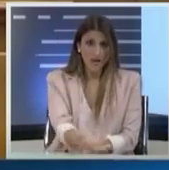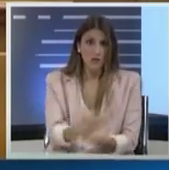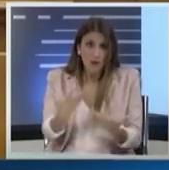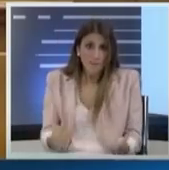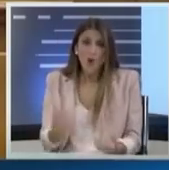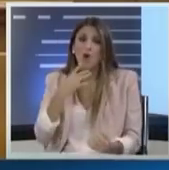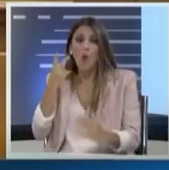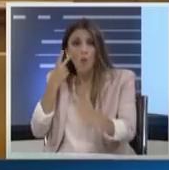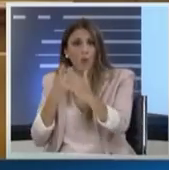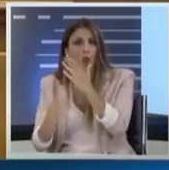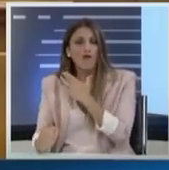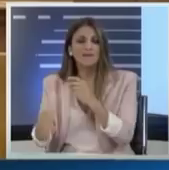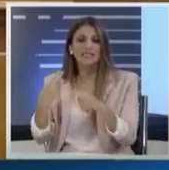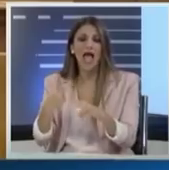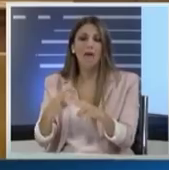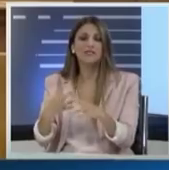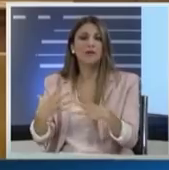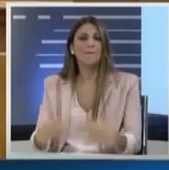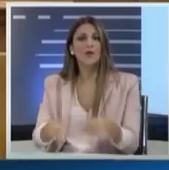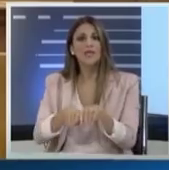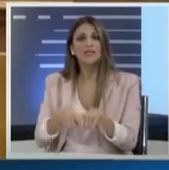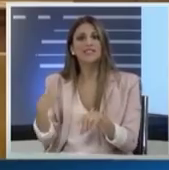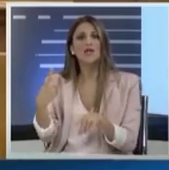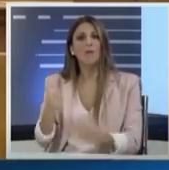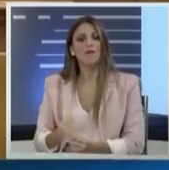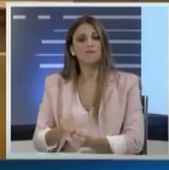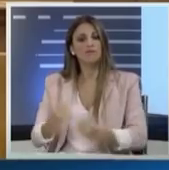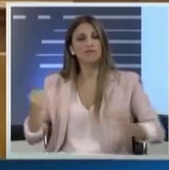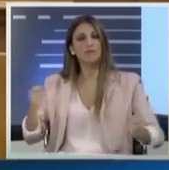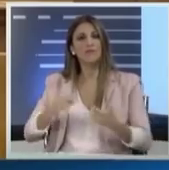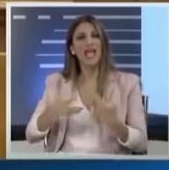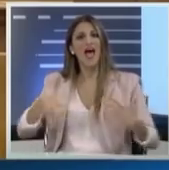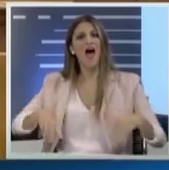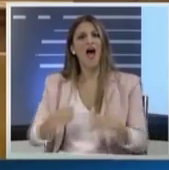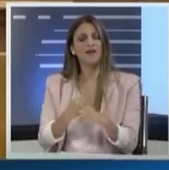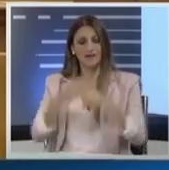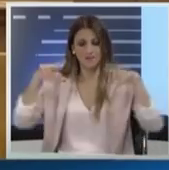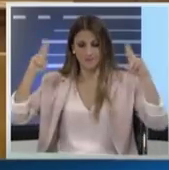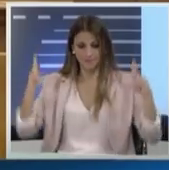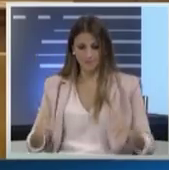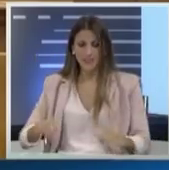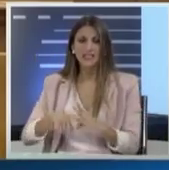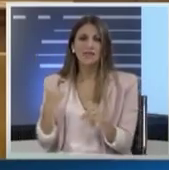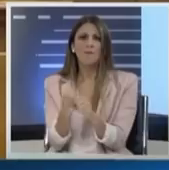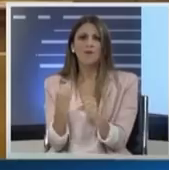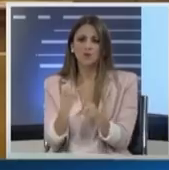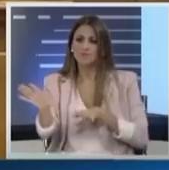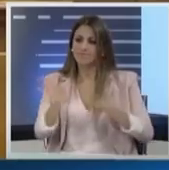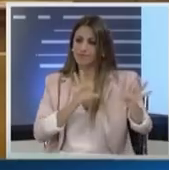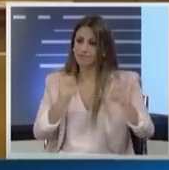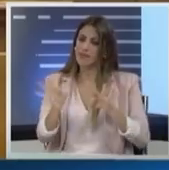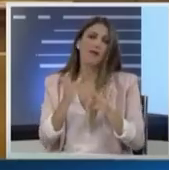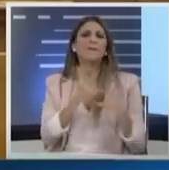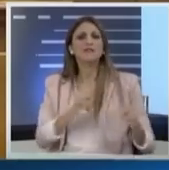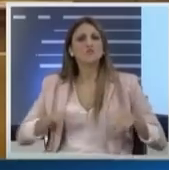τις προβλέψεις που υπάρχουν για την ανάπτυξη της οικονομίας, τη μείωση της ανεργίας και την αύξηση της απασχόλησης, όλη αυτή τη θετική πορεία που